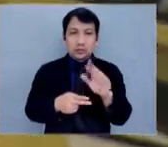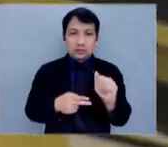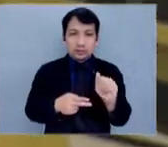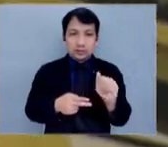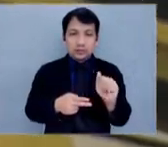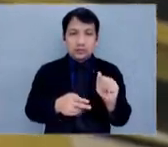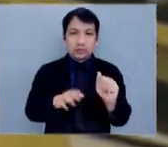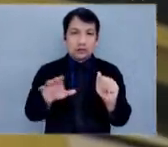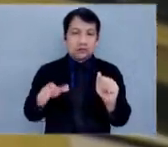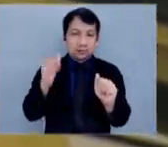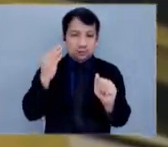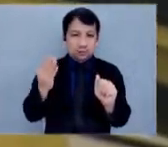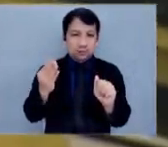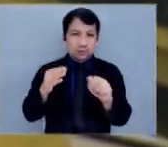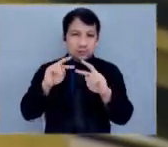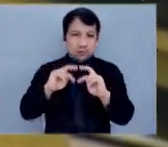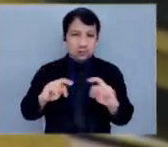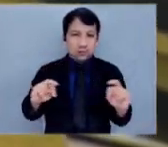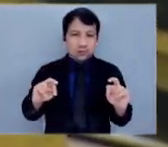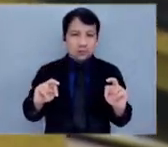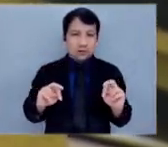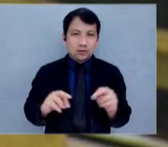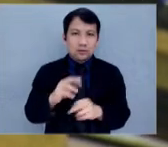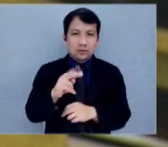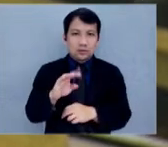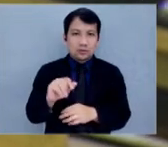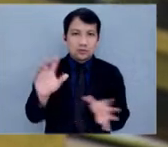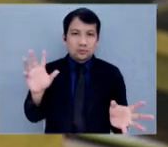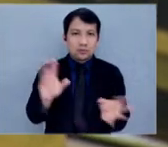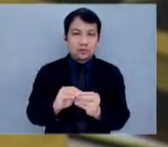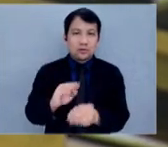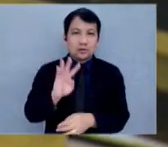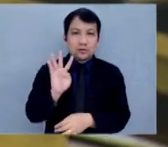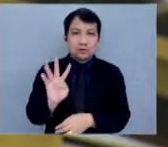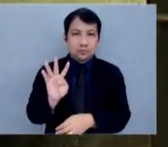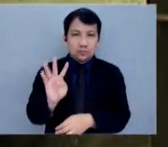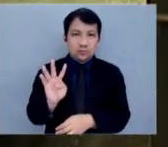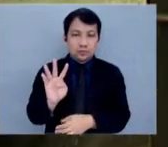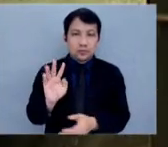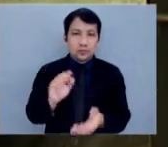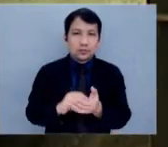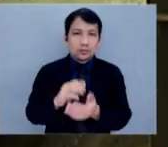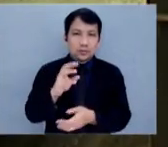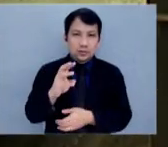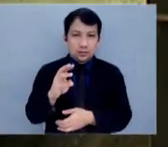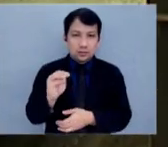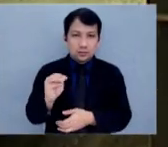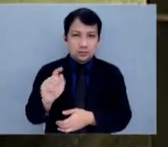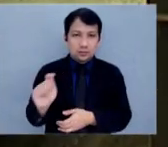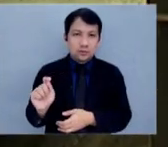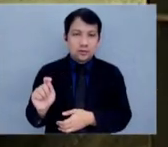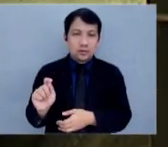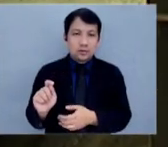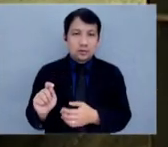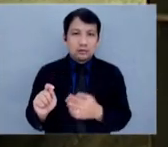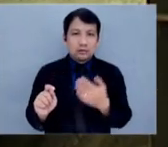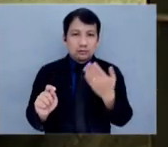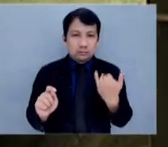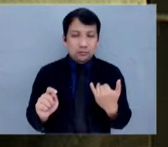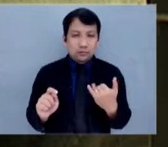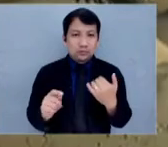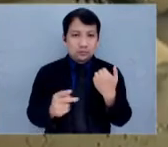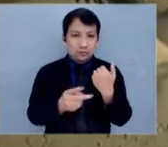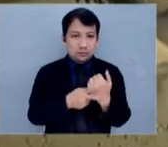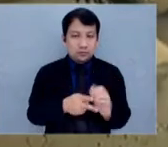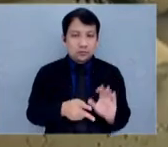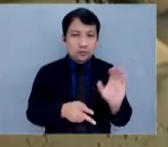Sa huling inventaryo kasi ng ahensya, lumabas na 40,000 metric tons na lang ng bigas ang natitira sa mga warehouse.